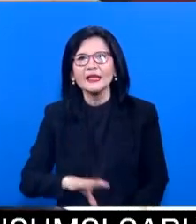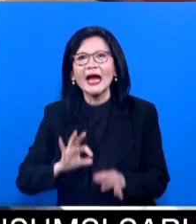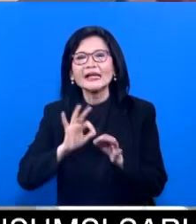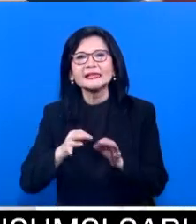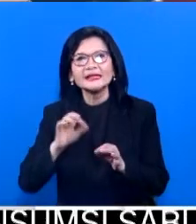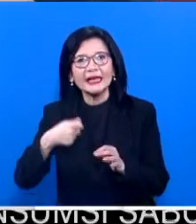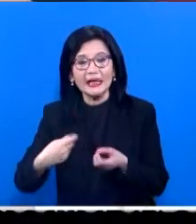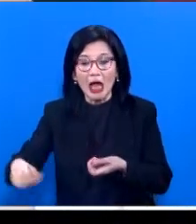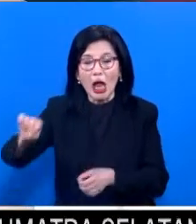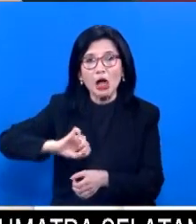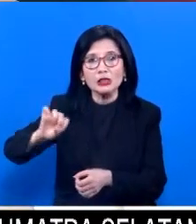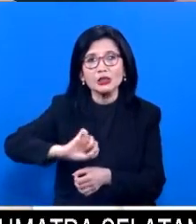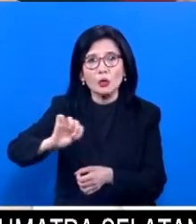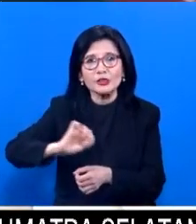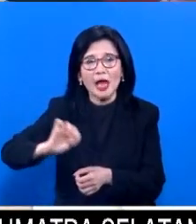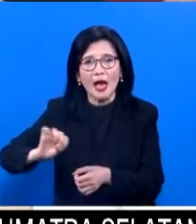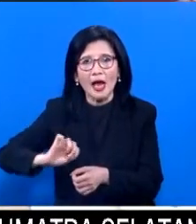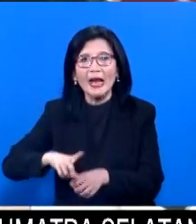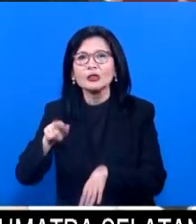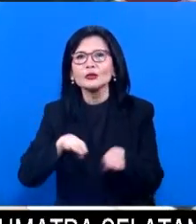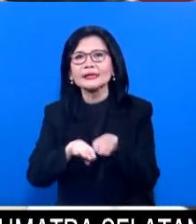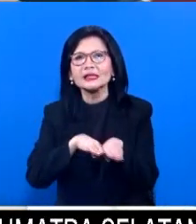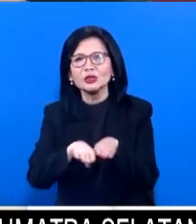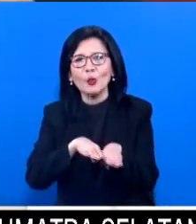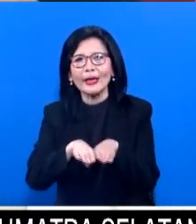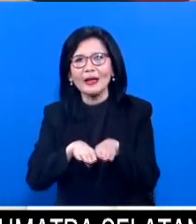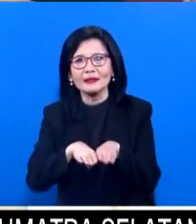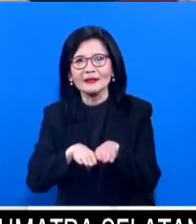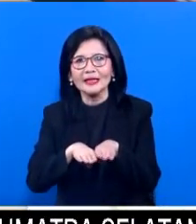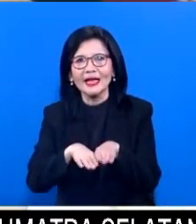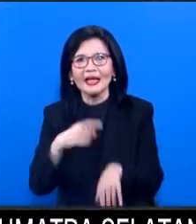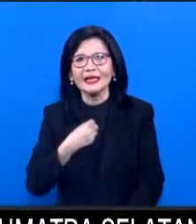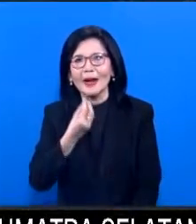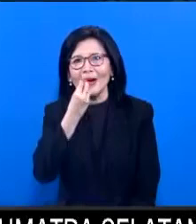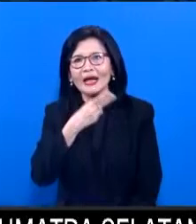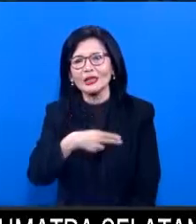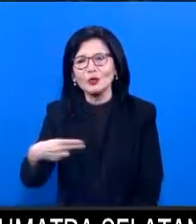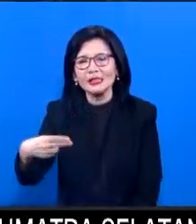tentunya saus beradaptasi dengan bahan yang ada.